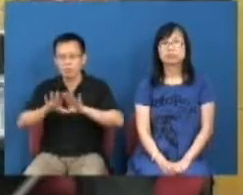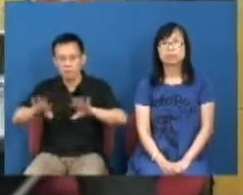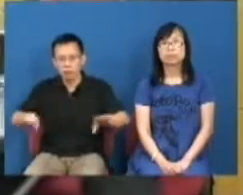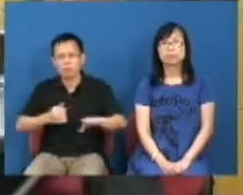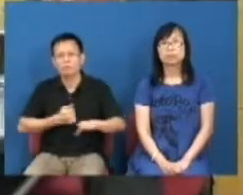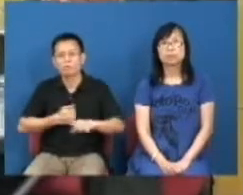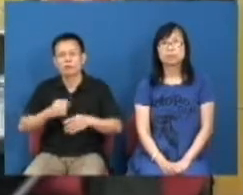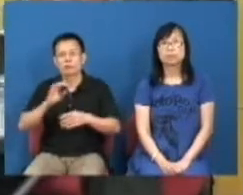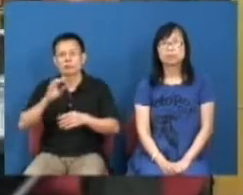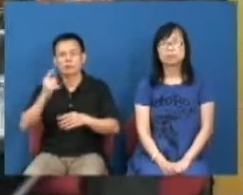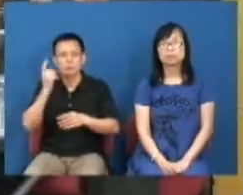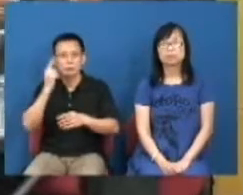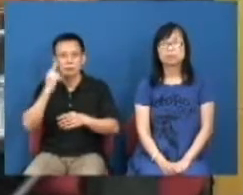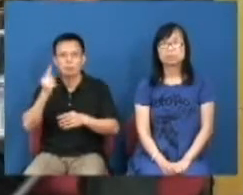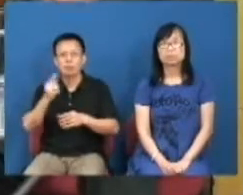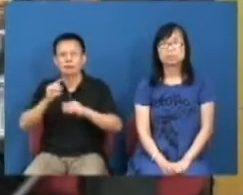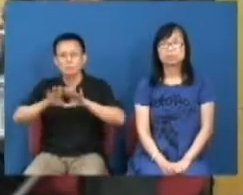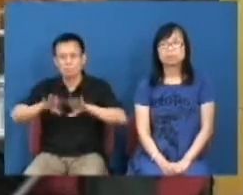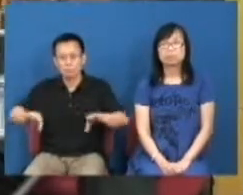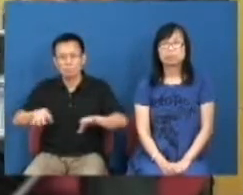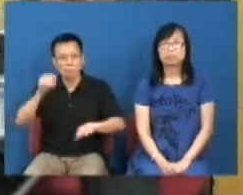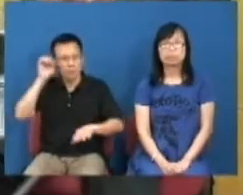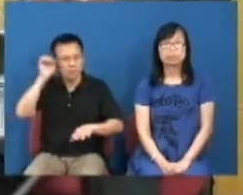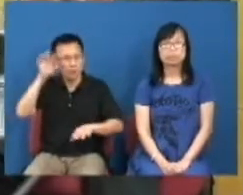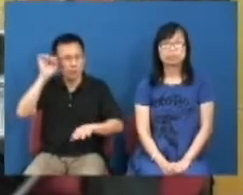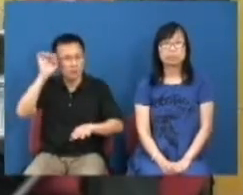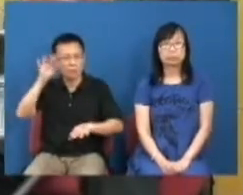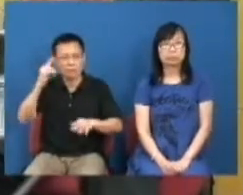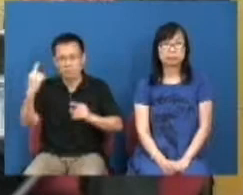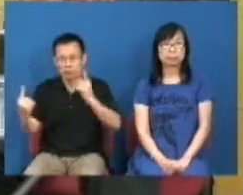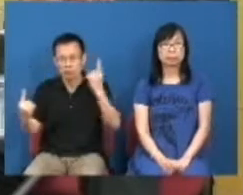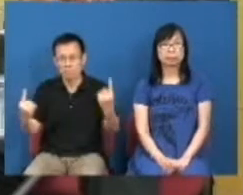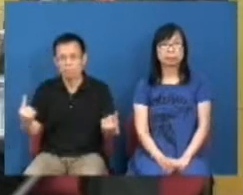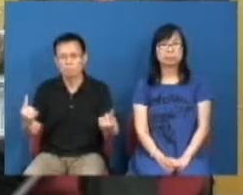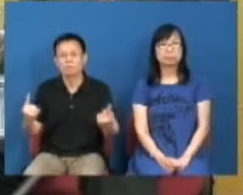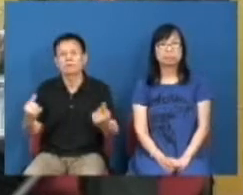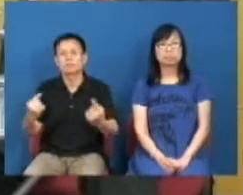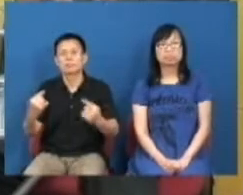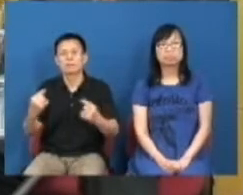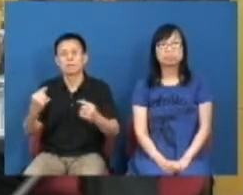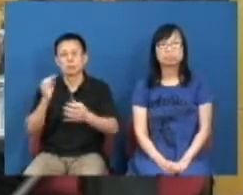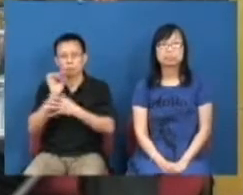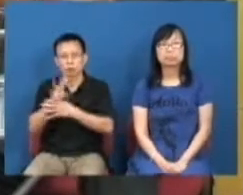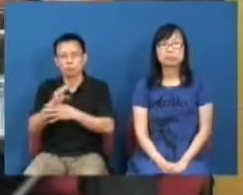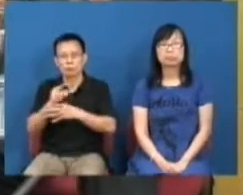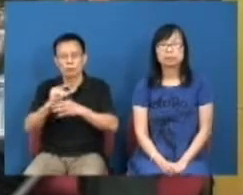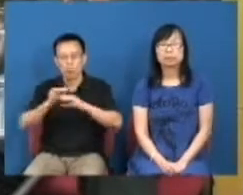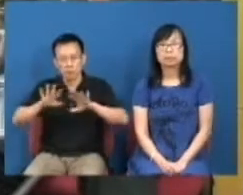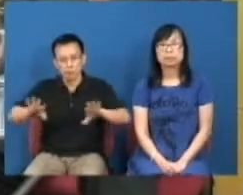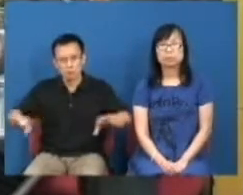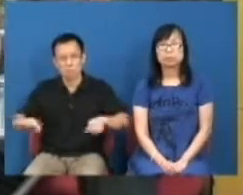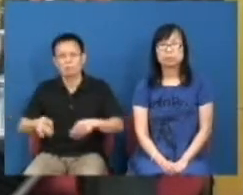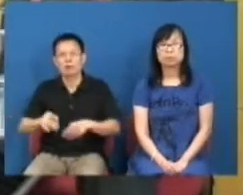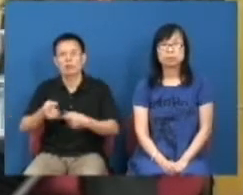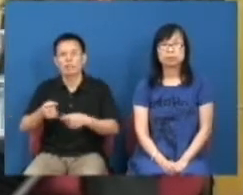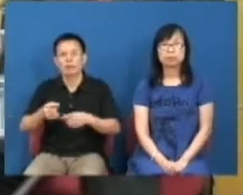調解好。他會建議他哋雙方，不如早啲用調解啦，係咪？ 咪？如果早啲用調解，而調解員佢本